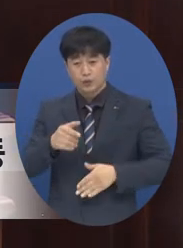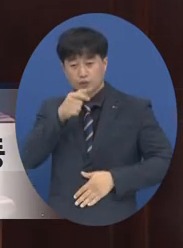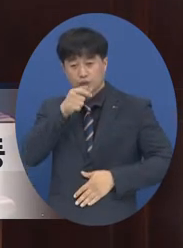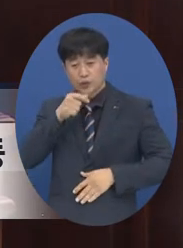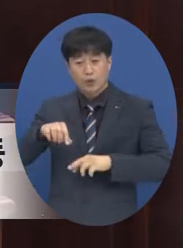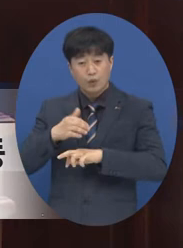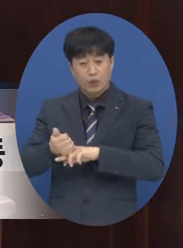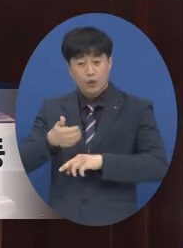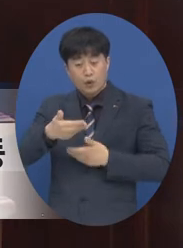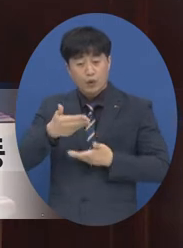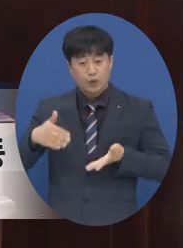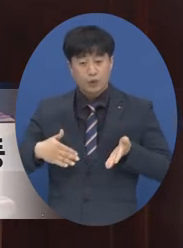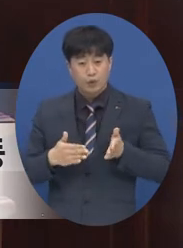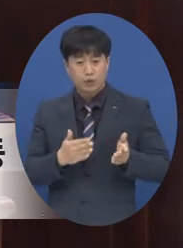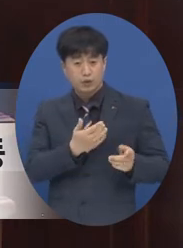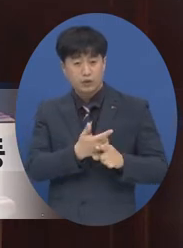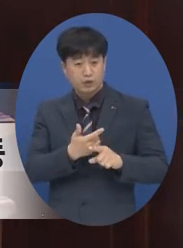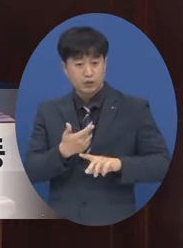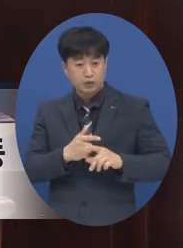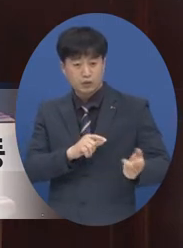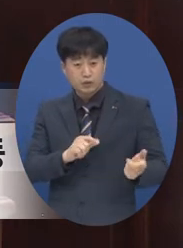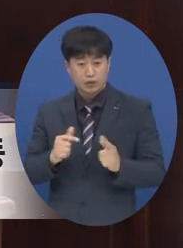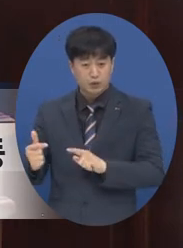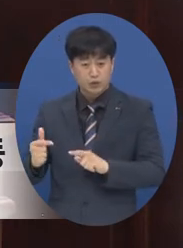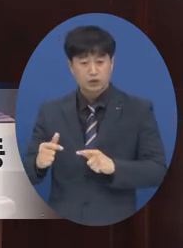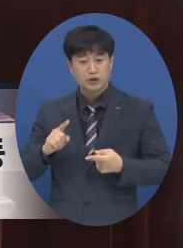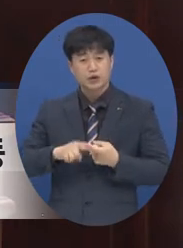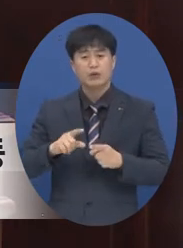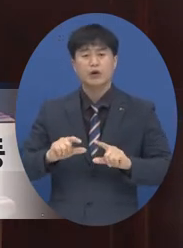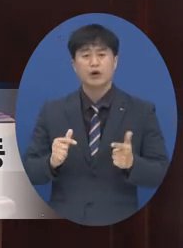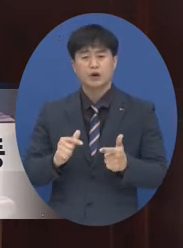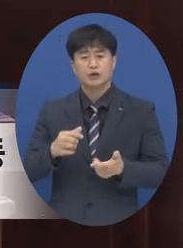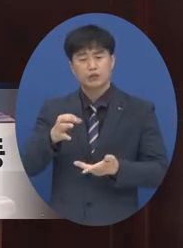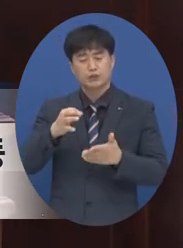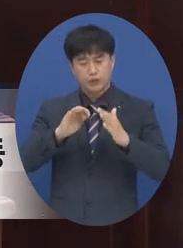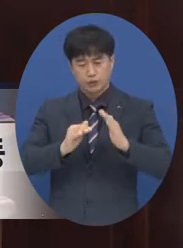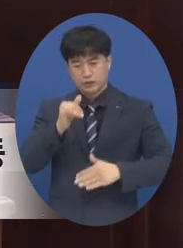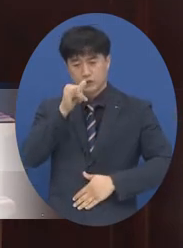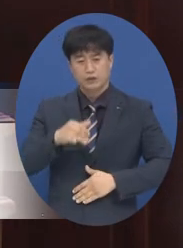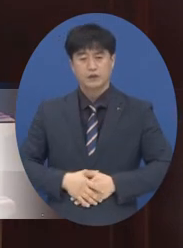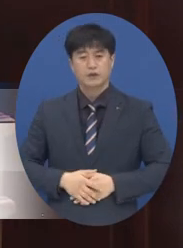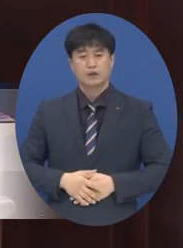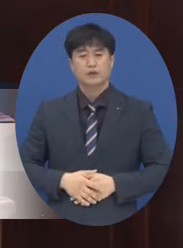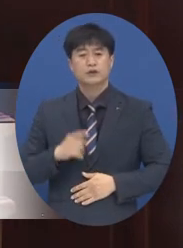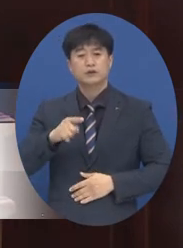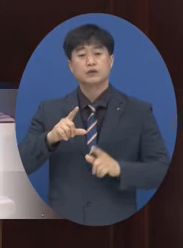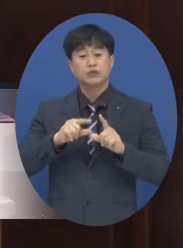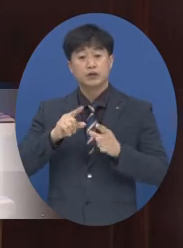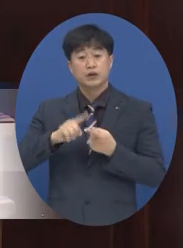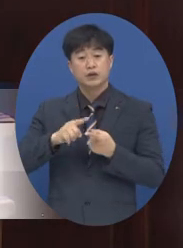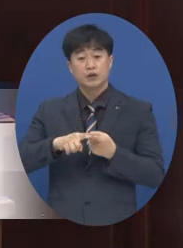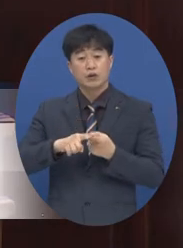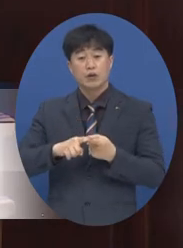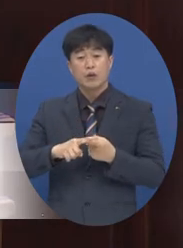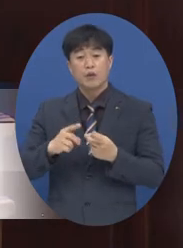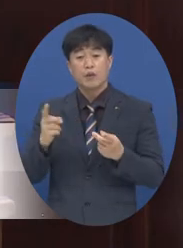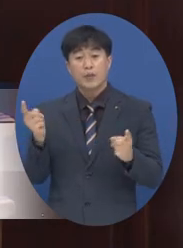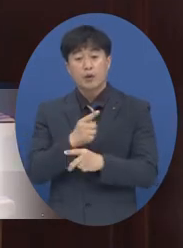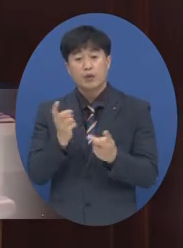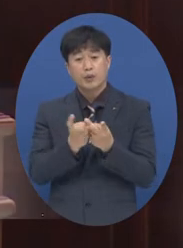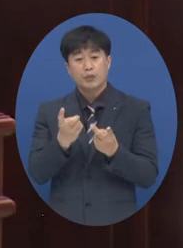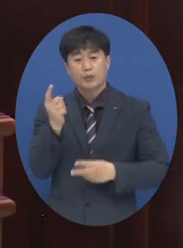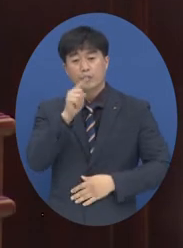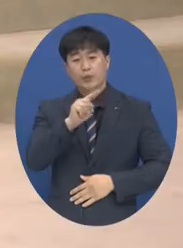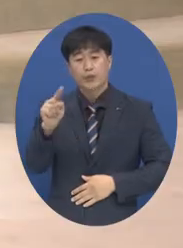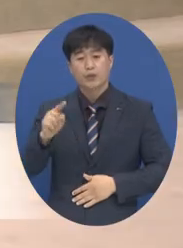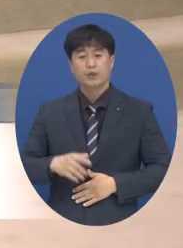고속도로 등 다른 노래들이 민자 돌의 불합리한 요금 체계가 존재하고 있습니다 어 이거에 대해선 어떻게 개선할 계획이